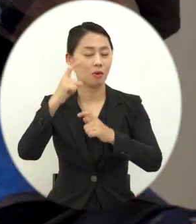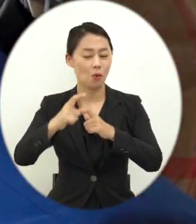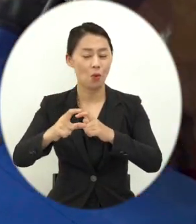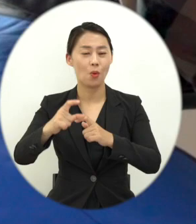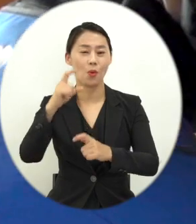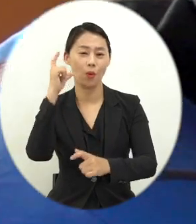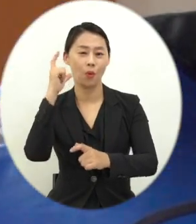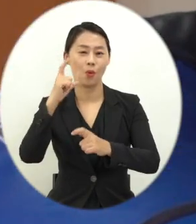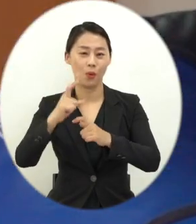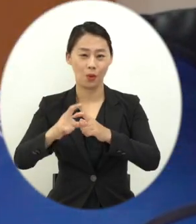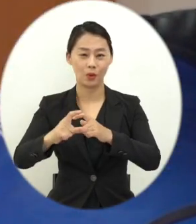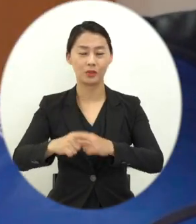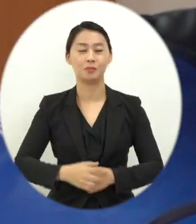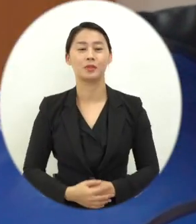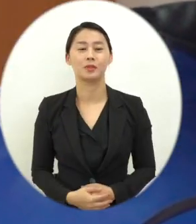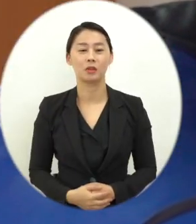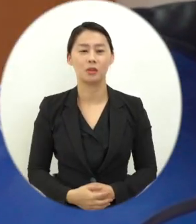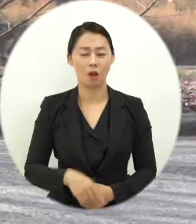고민을 해요.